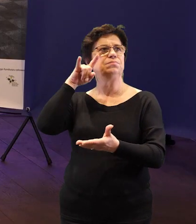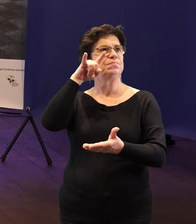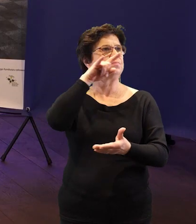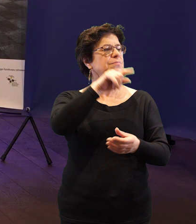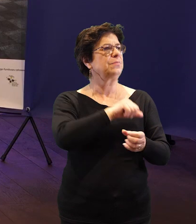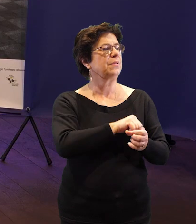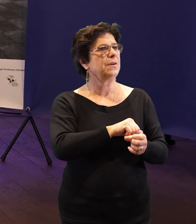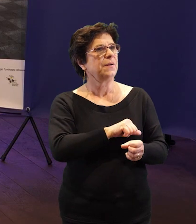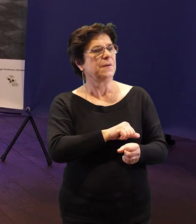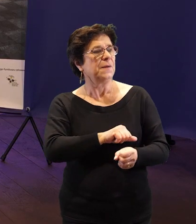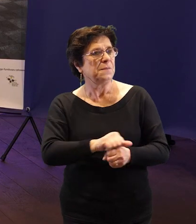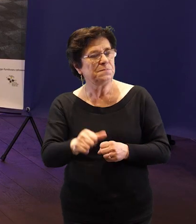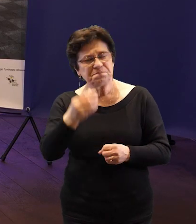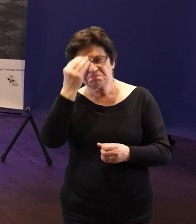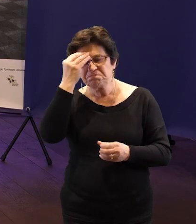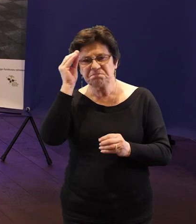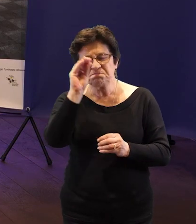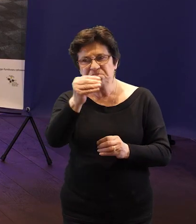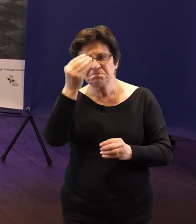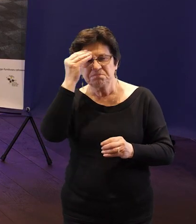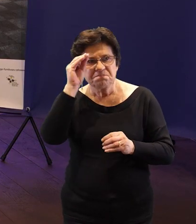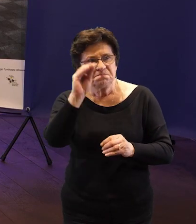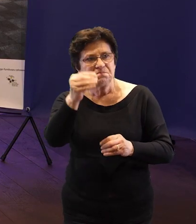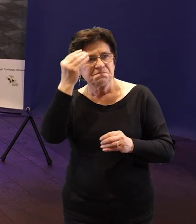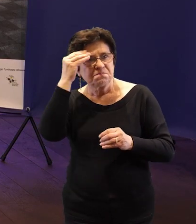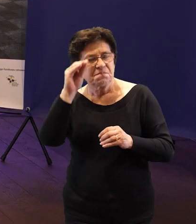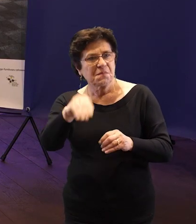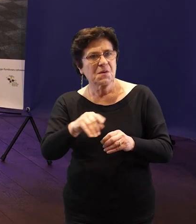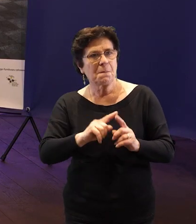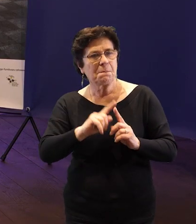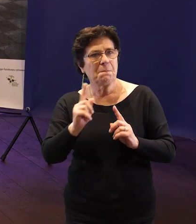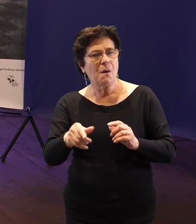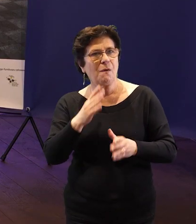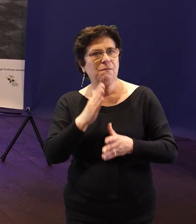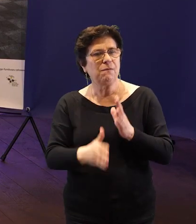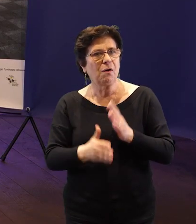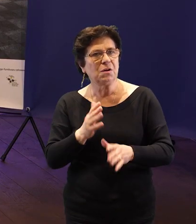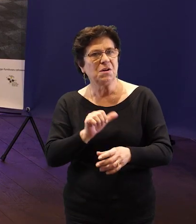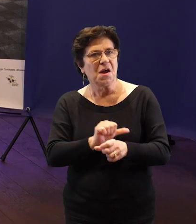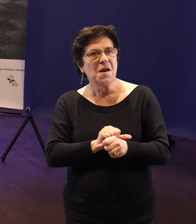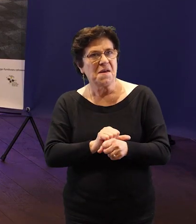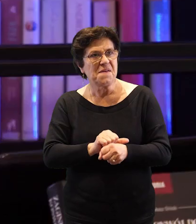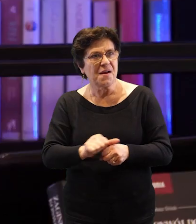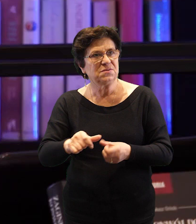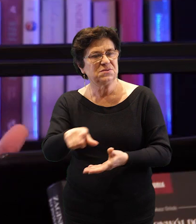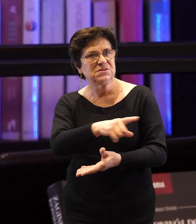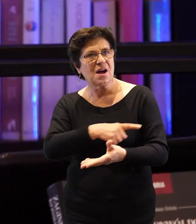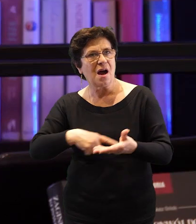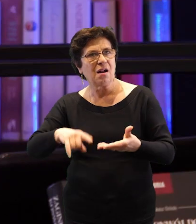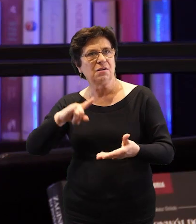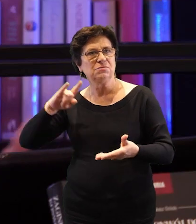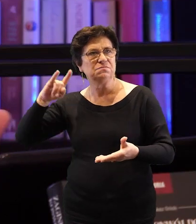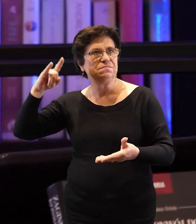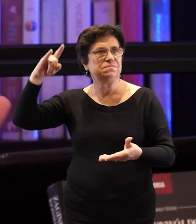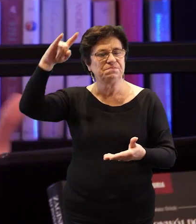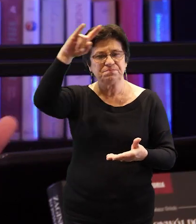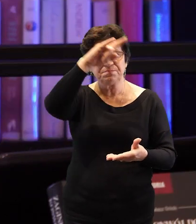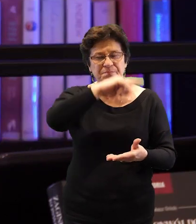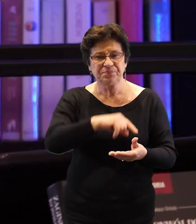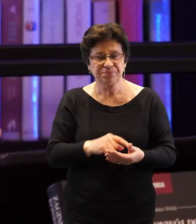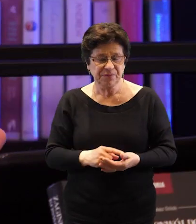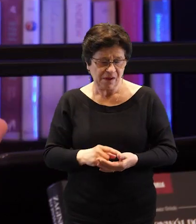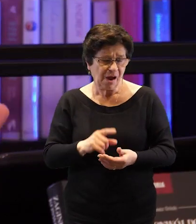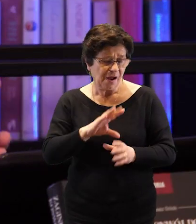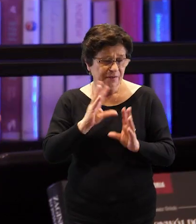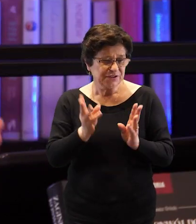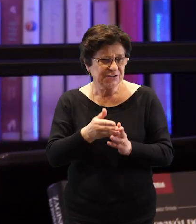o tym, że takie doniesienia się pojawiły po wojnie, wiedziałem bardzo dobrze. Chyba wszyscy, którzy czytali